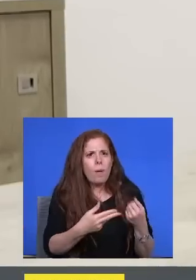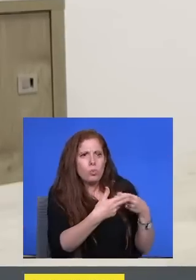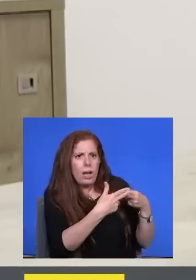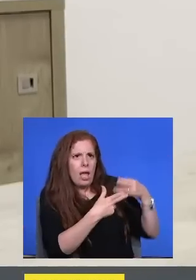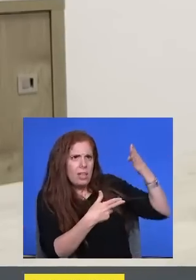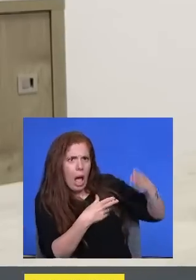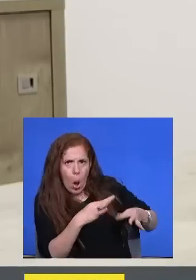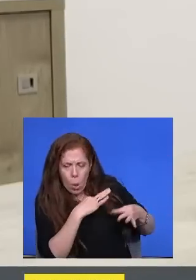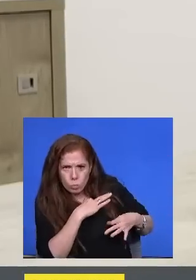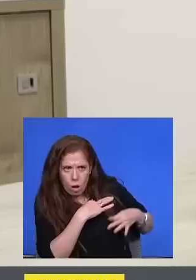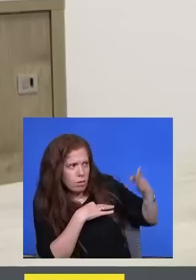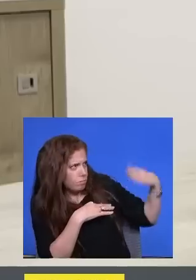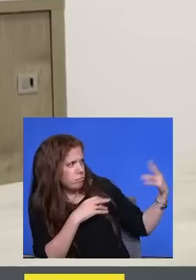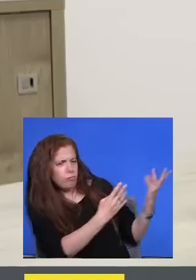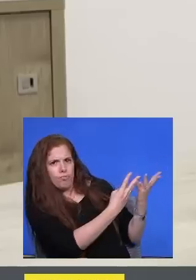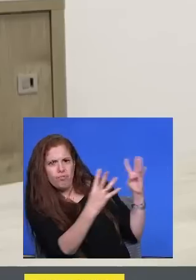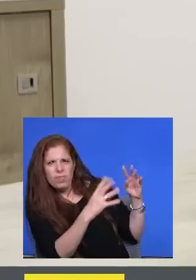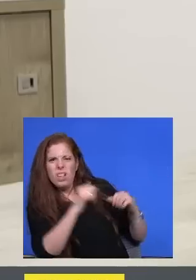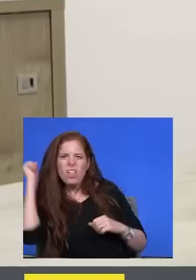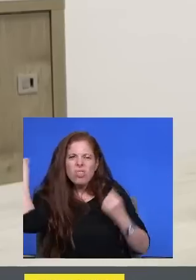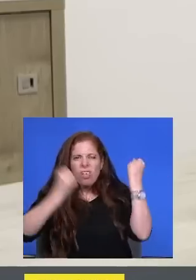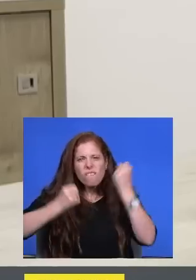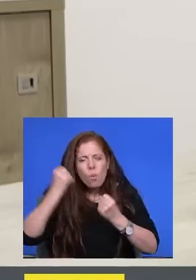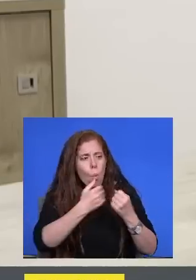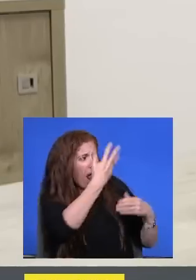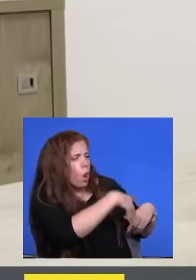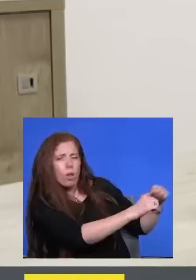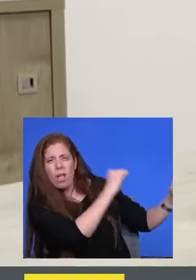שלי, דפקו על החלונות,